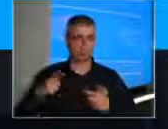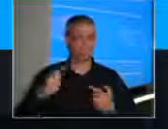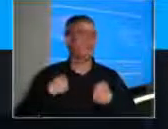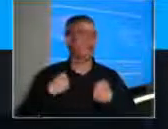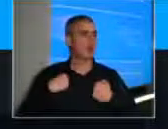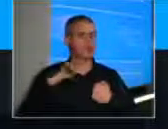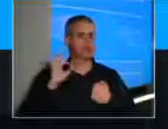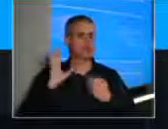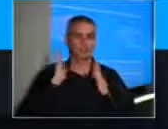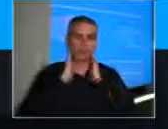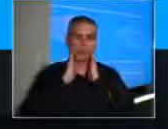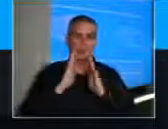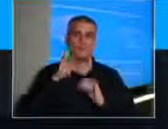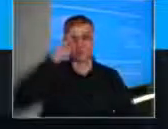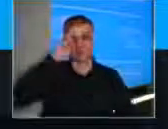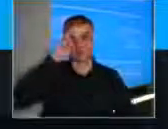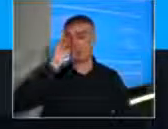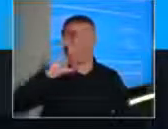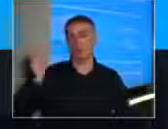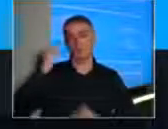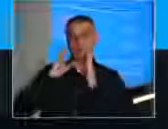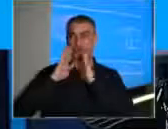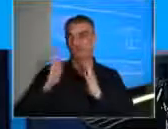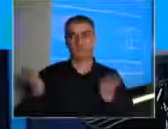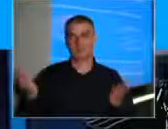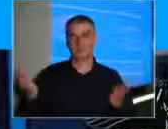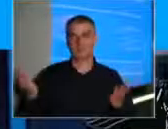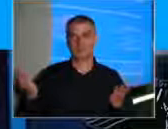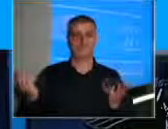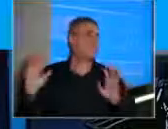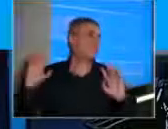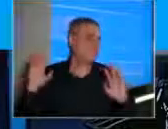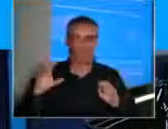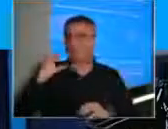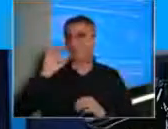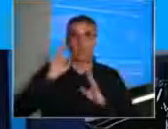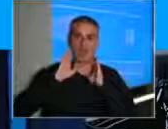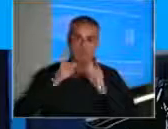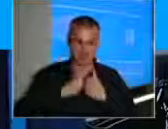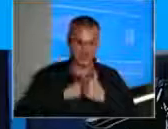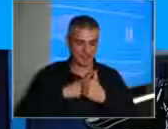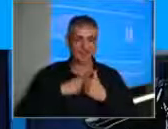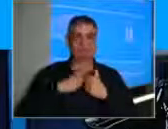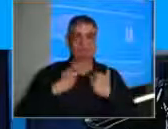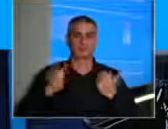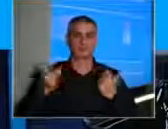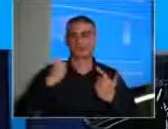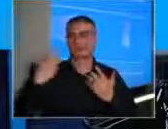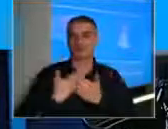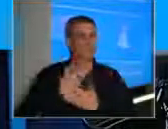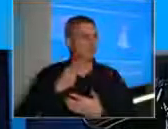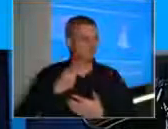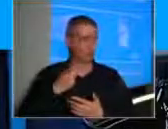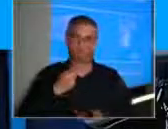אנחנו ש"ס היינו כל כך נאמנים לליכוד. כולם היו נאמנים לו, לא? לא יודע. כחלון היה נאמן. היינו, הכרזנו